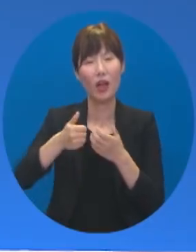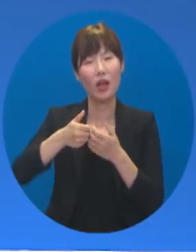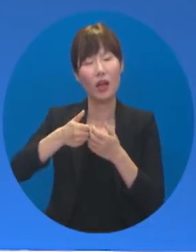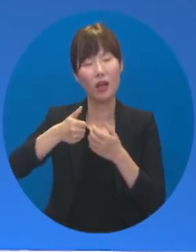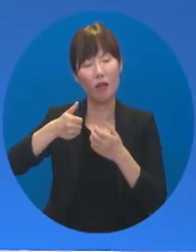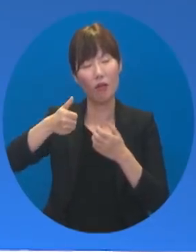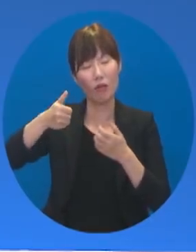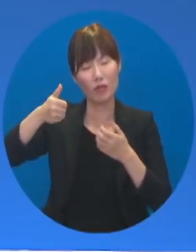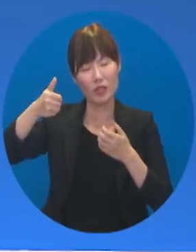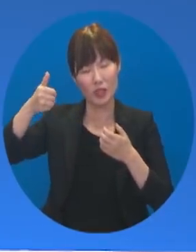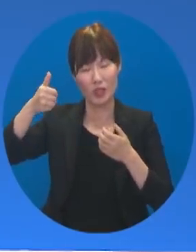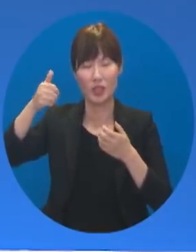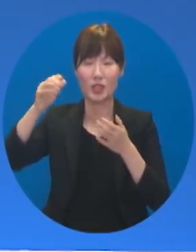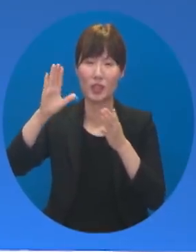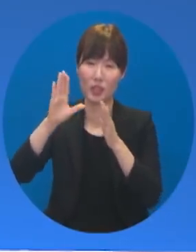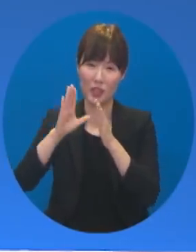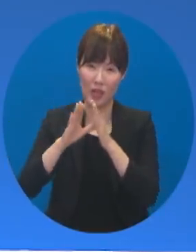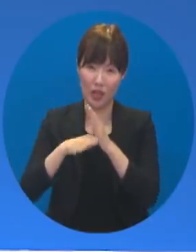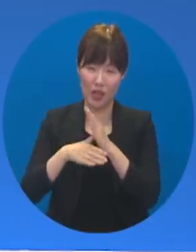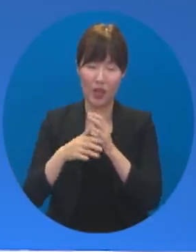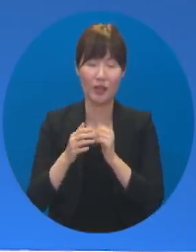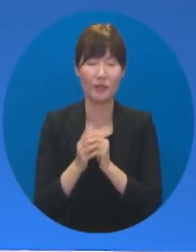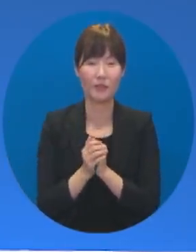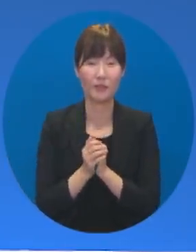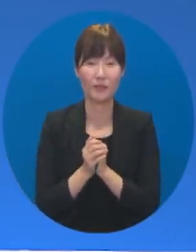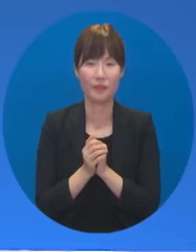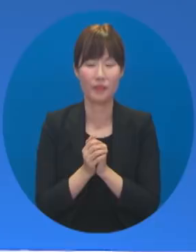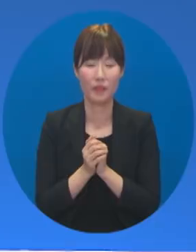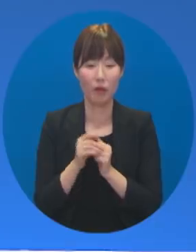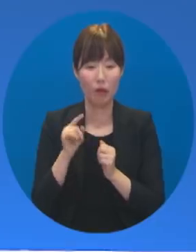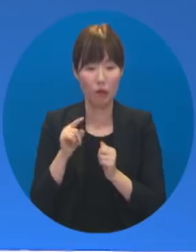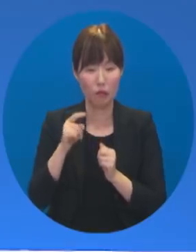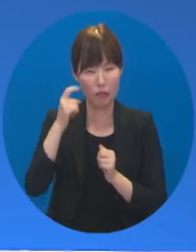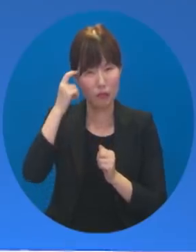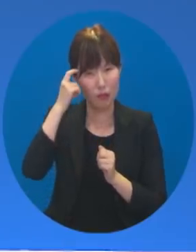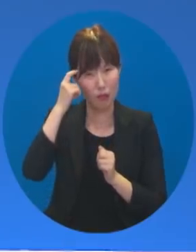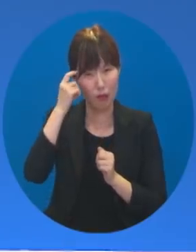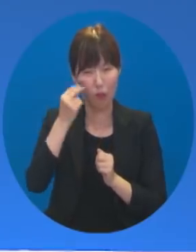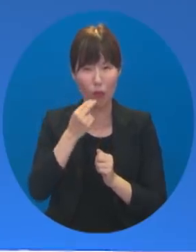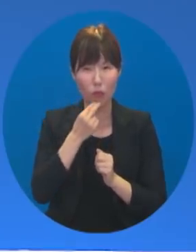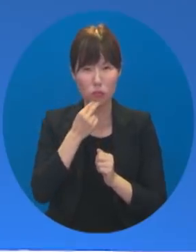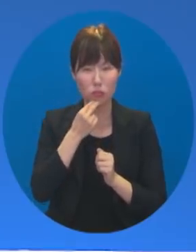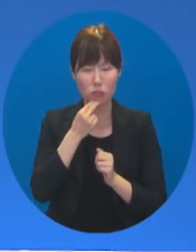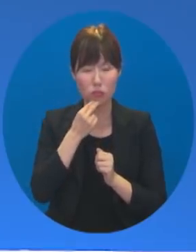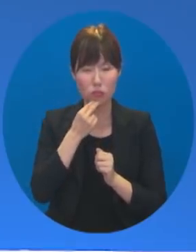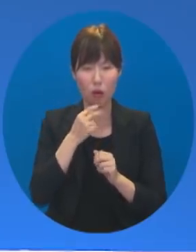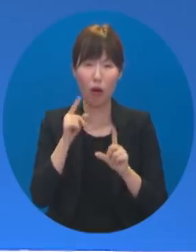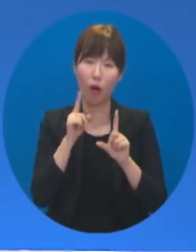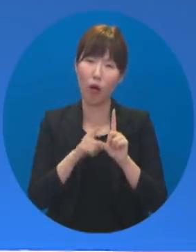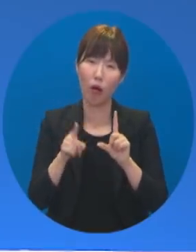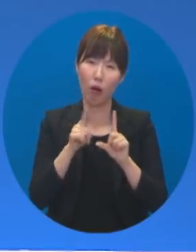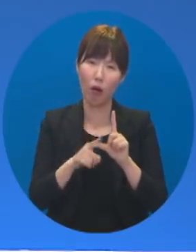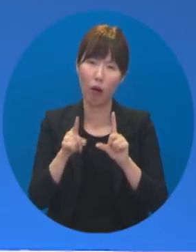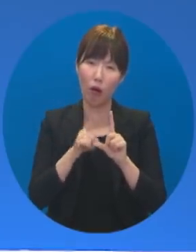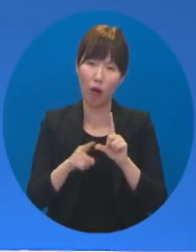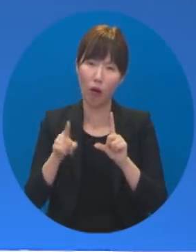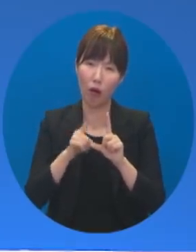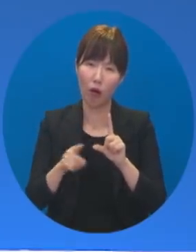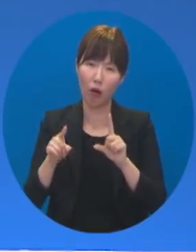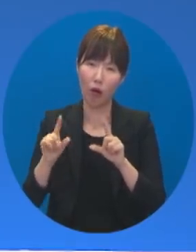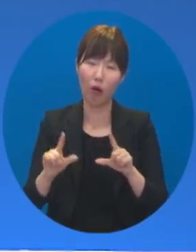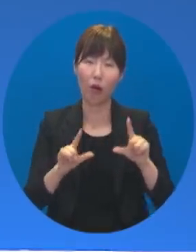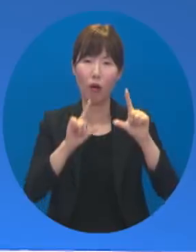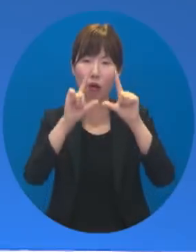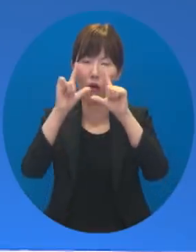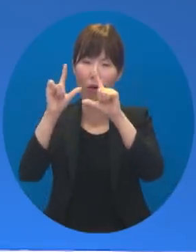올 텐데 대부분 그것을 생각하지 않고 살지만 그 시간이 오면 무엇을